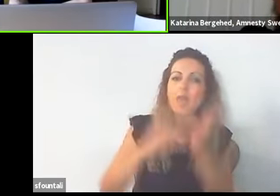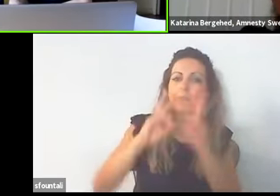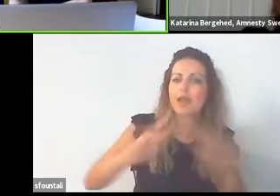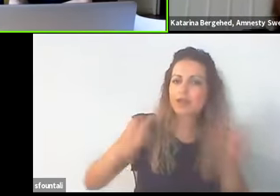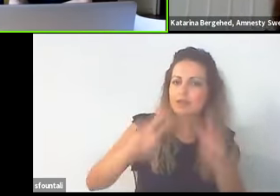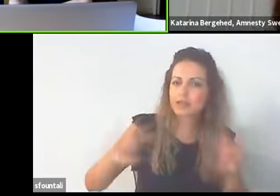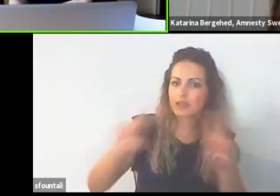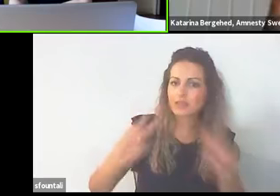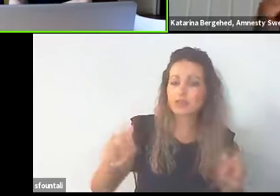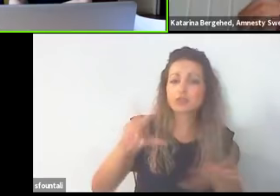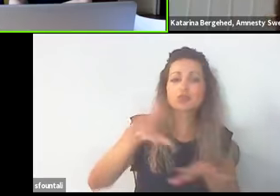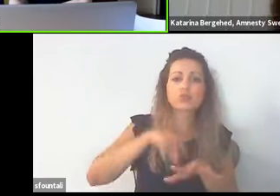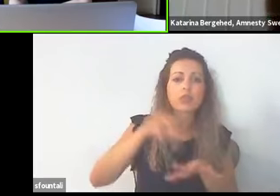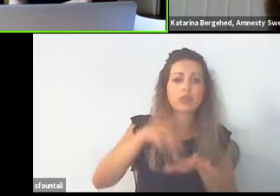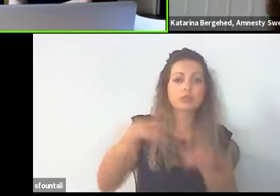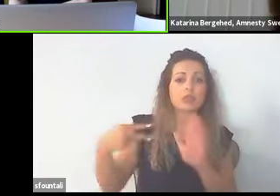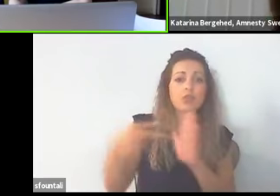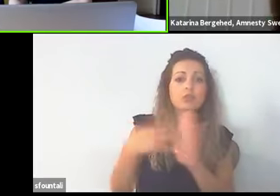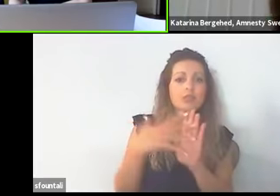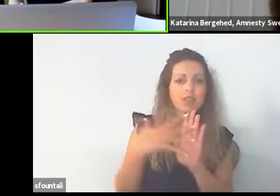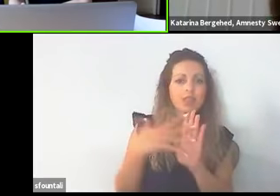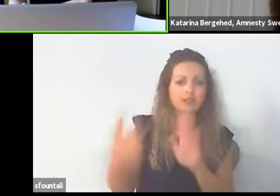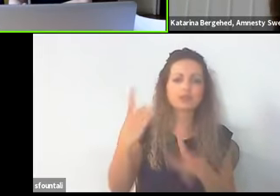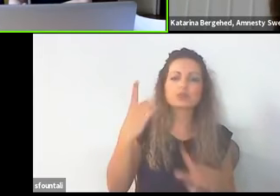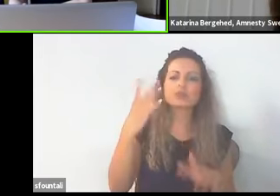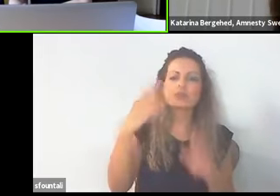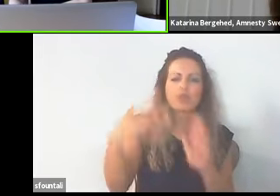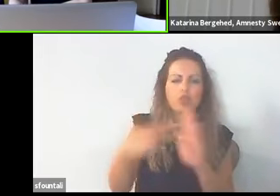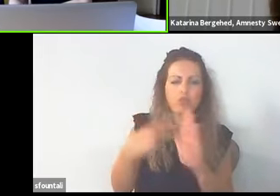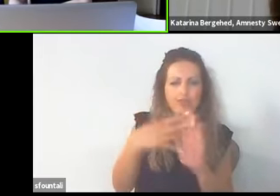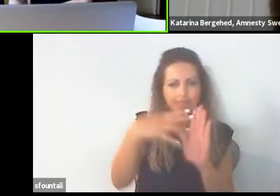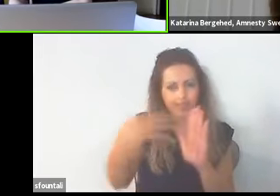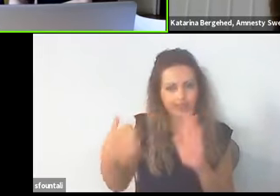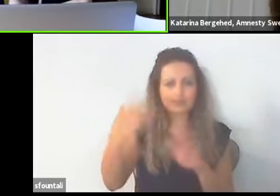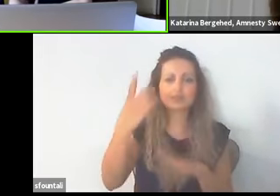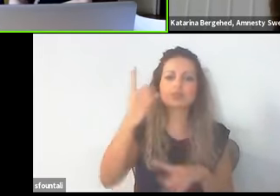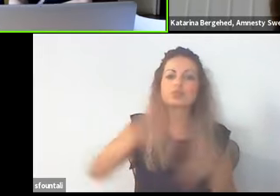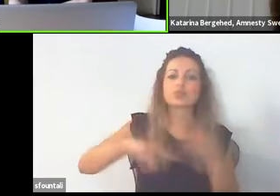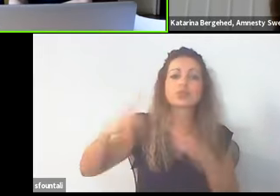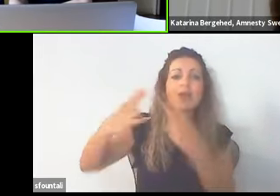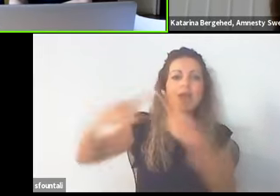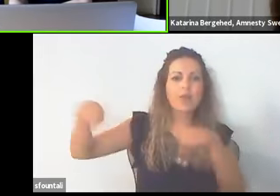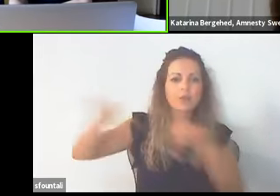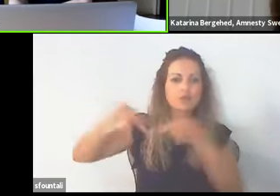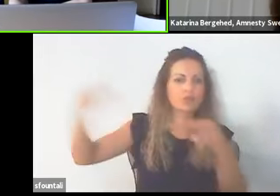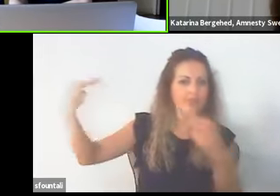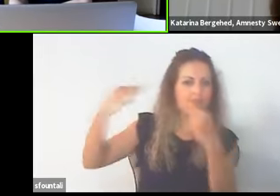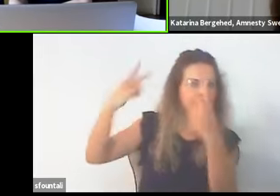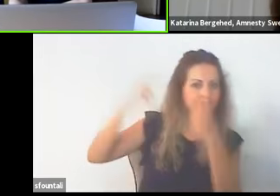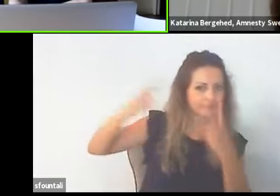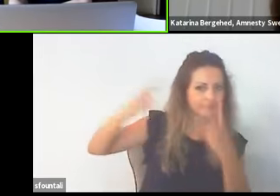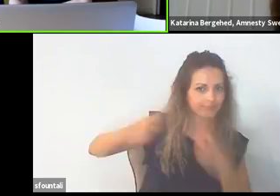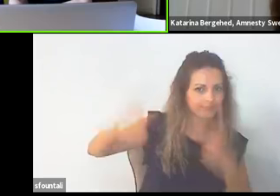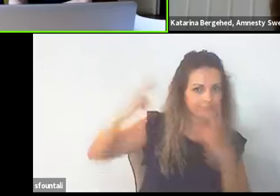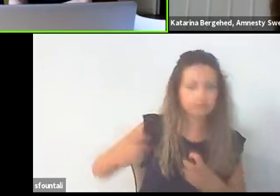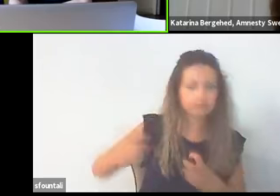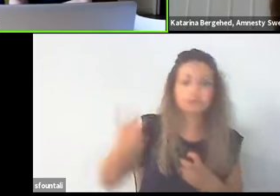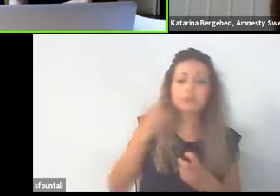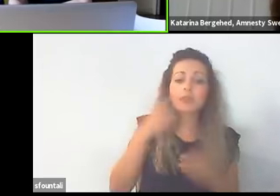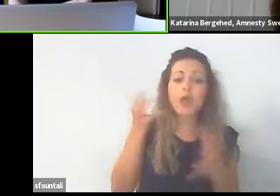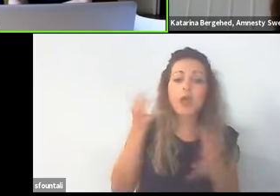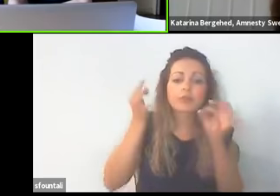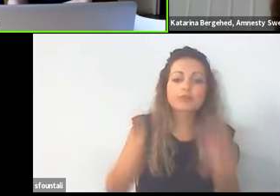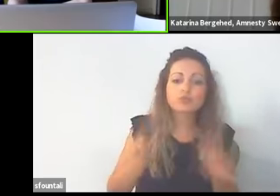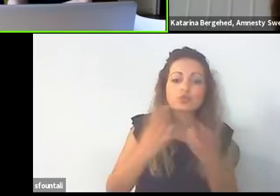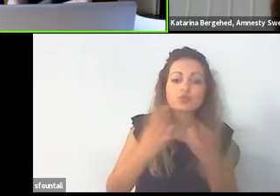2016 από την Επιτροπή CEDAW που αφορά την εξέταση του αν η Σουηδία εναρμονίζεται με τις διεθνείς της υποχρεώσεις σε ό,τι αφορά